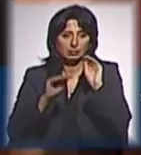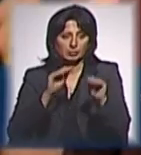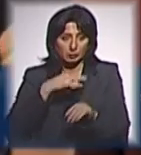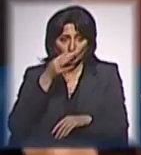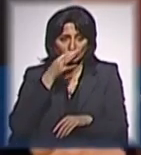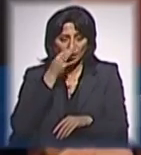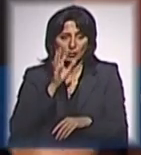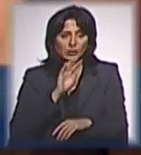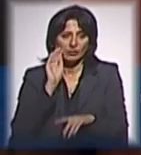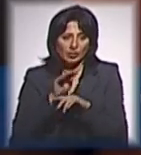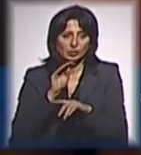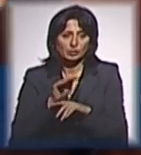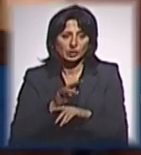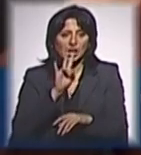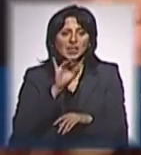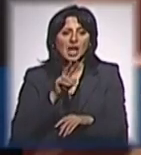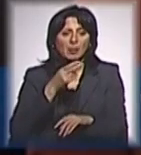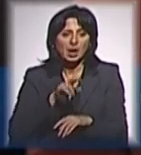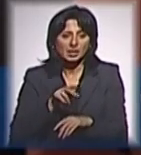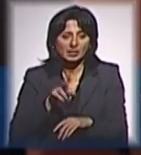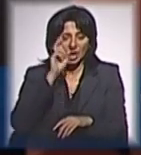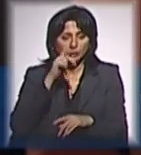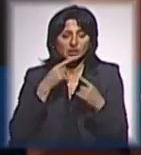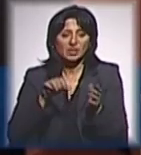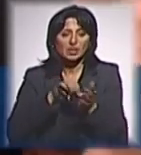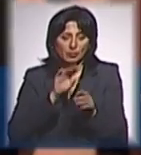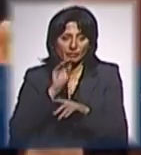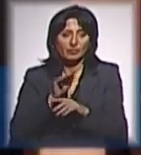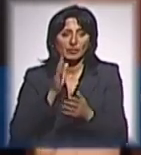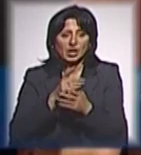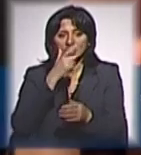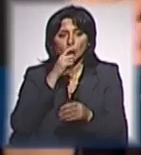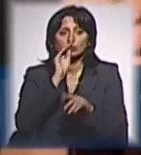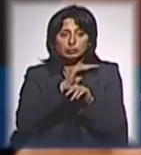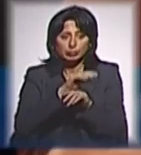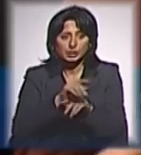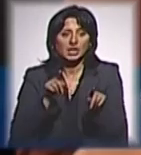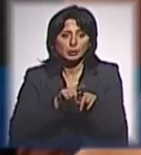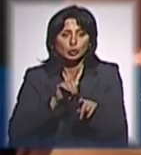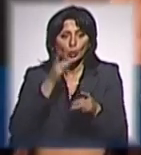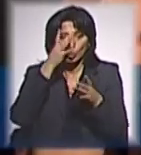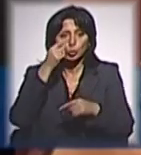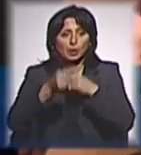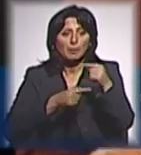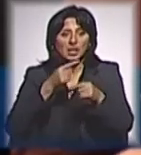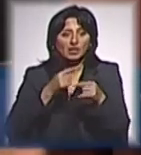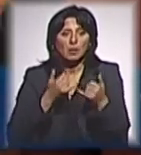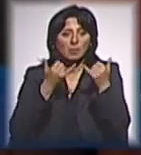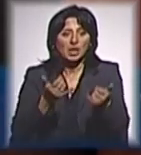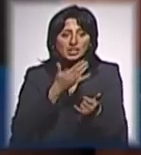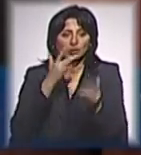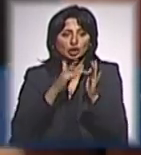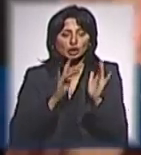მოგწონეს. ჩვენ ვაკრიტიკებთ ყველანი, მათ შორის ნარმანიას და ხელისუფლების სხვა წარმომადგენლებს, სააკაშვილის ხელისუფლების, მათ შორის იმიტომ, რომ კულტურული მემკვიდრეობას ისინი პატივს